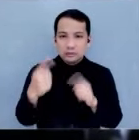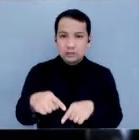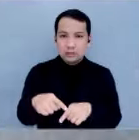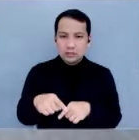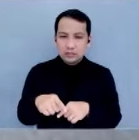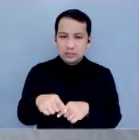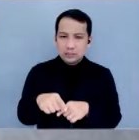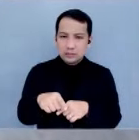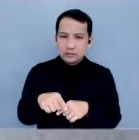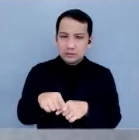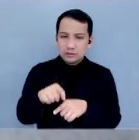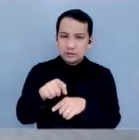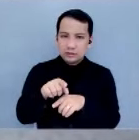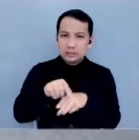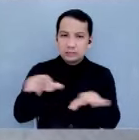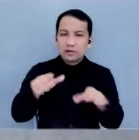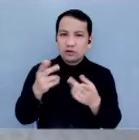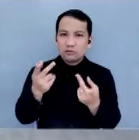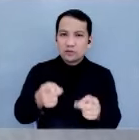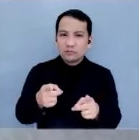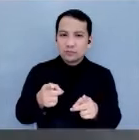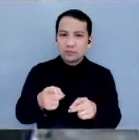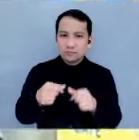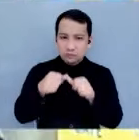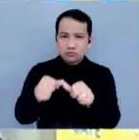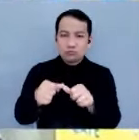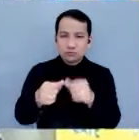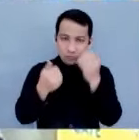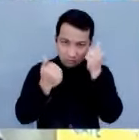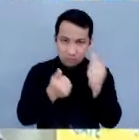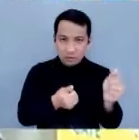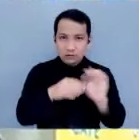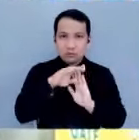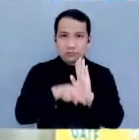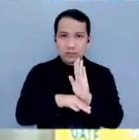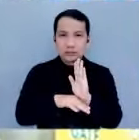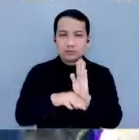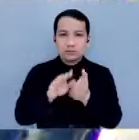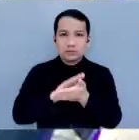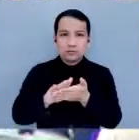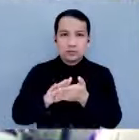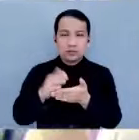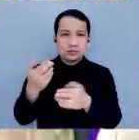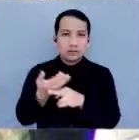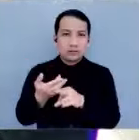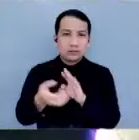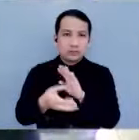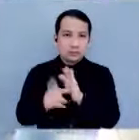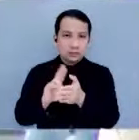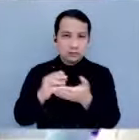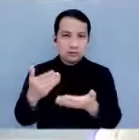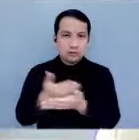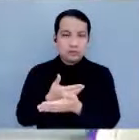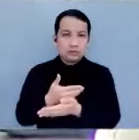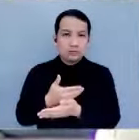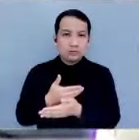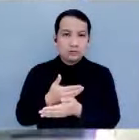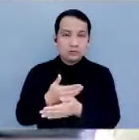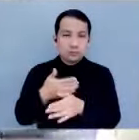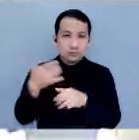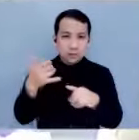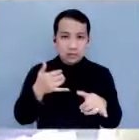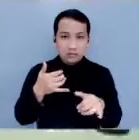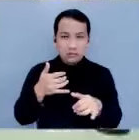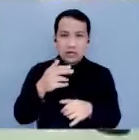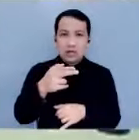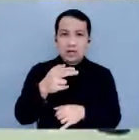ganong infestation kung religiously nasusunod ito. Taon-taon ng renewal ng kontrata ng mga housekeeping at pest control service provider sa